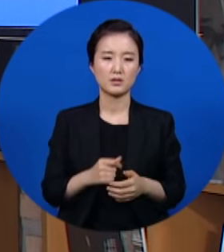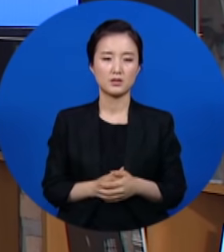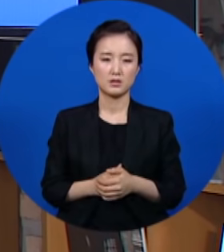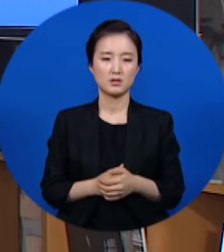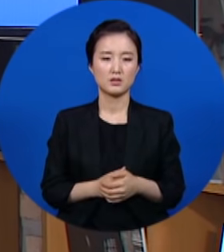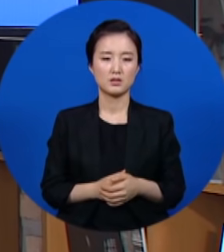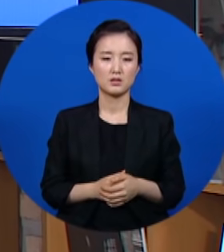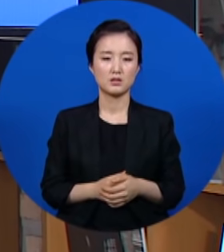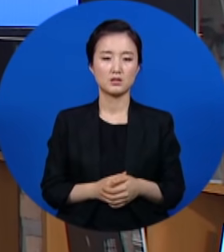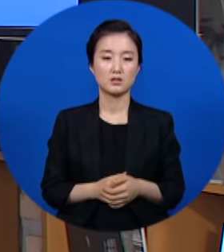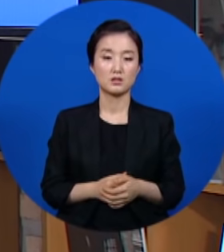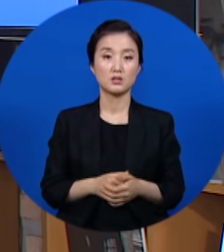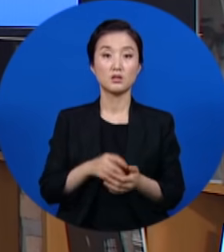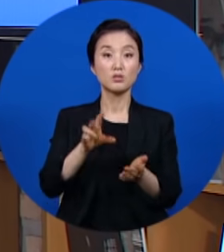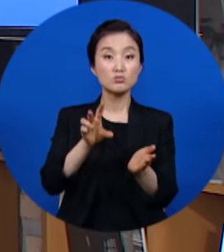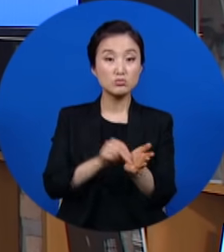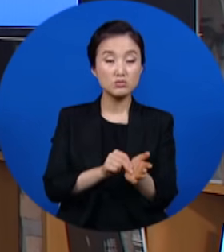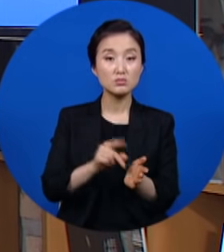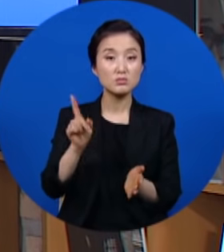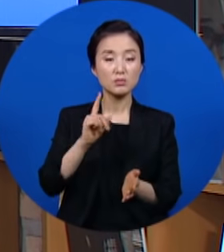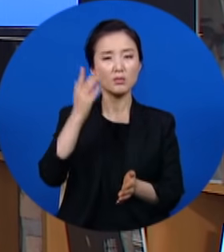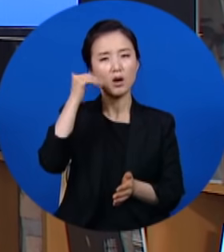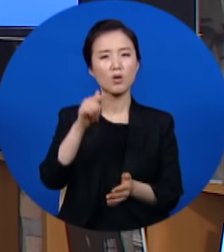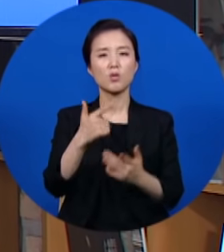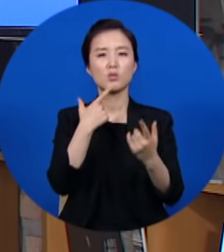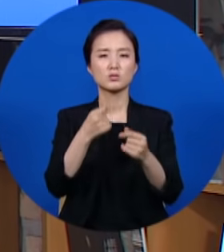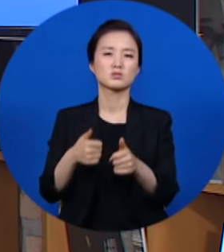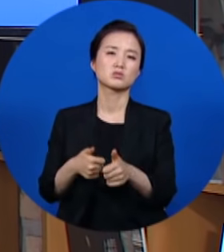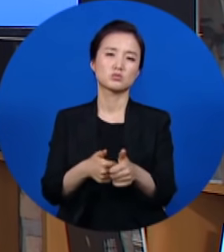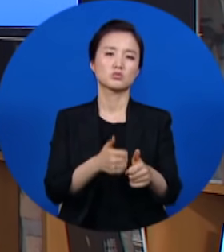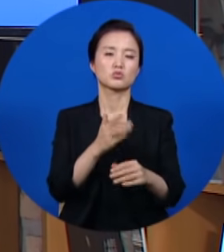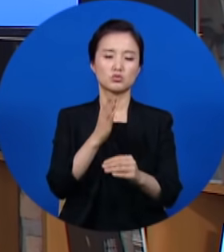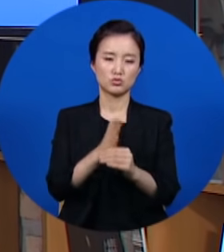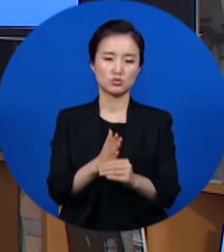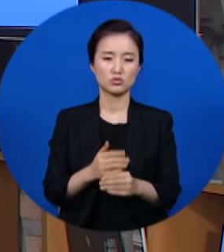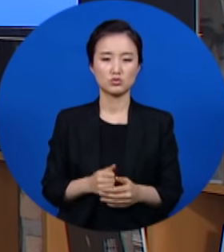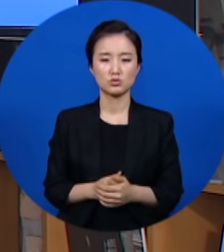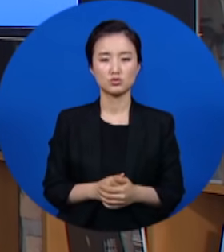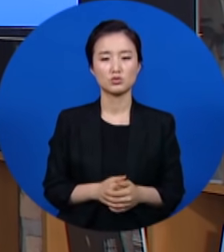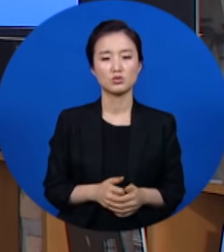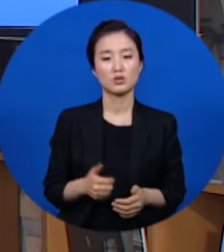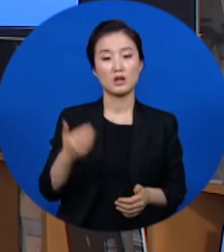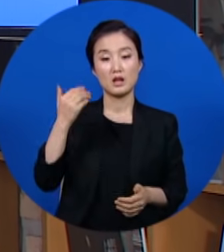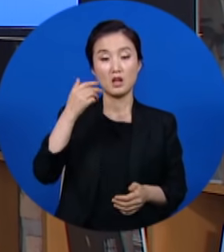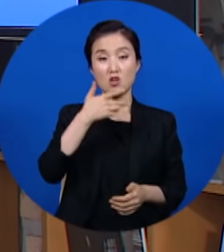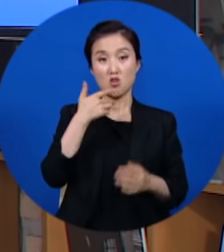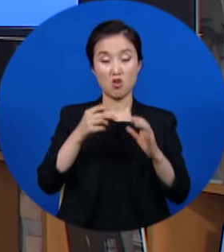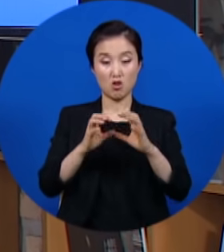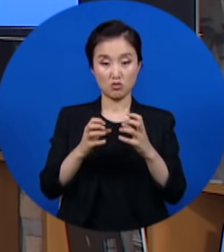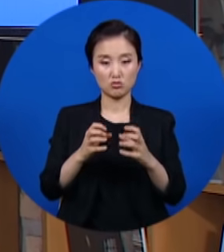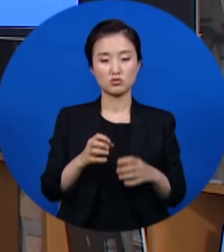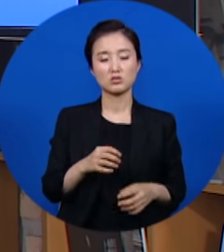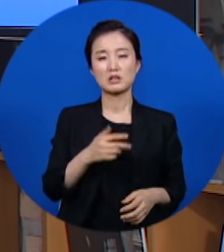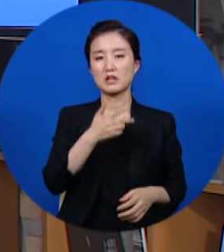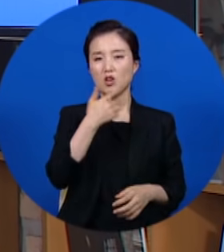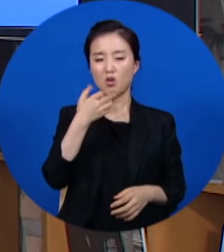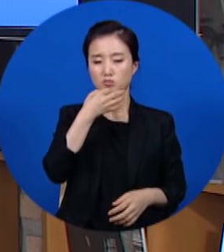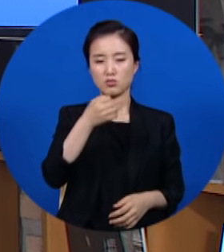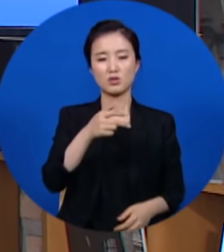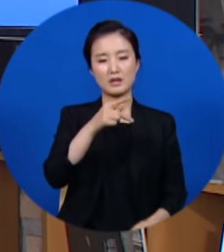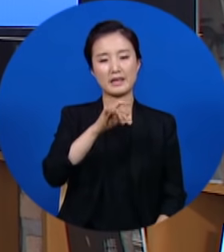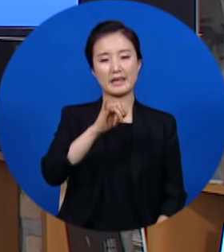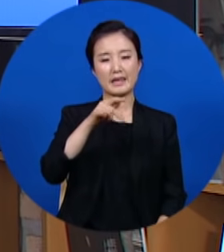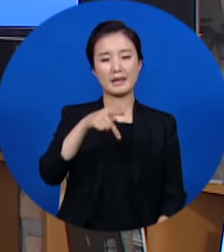문제는 우리가 이주를 따라가고 있는 겁니다 영국에서는 기 퍼스 부모의 도우 자금을 갉아먹는 자녀들 몇억